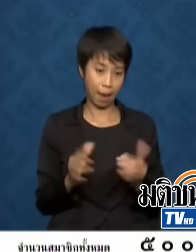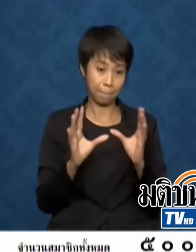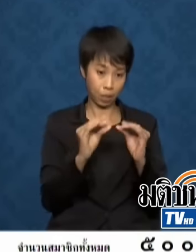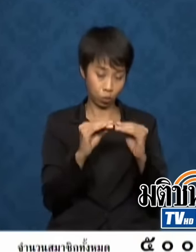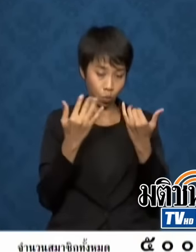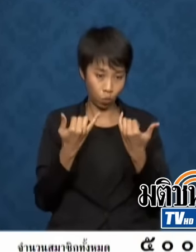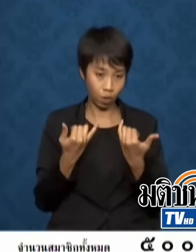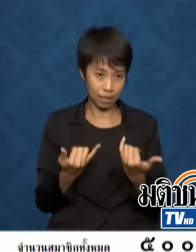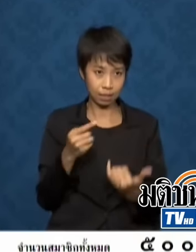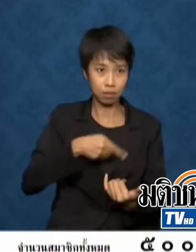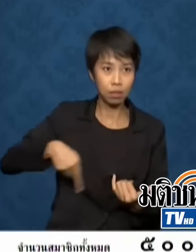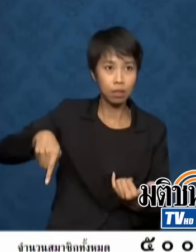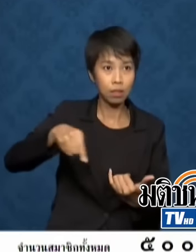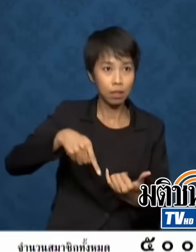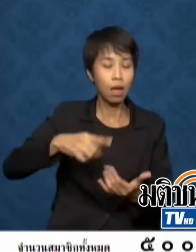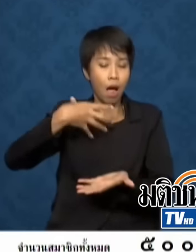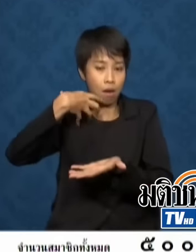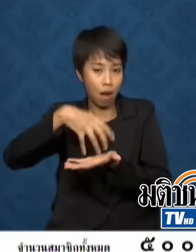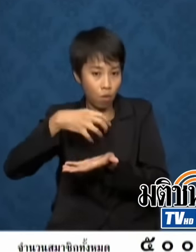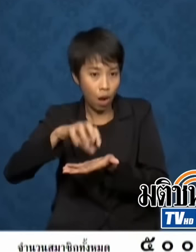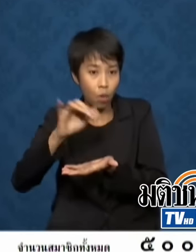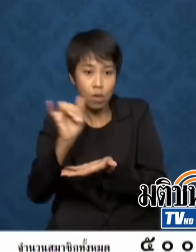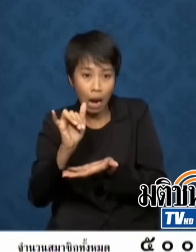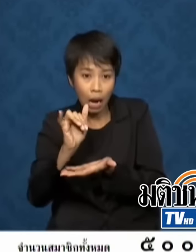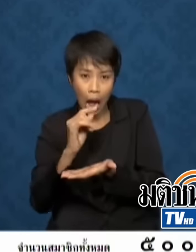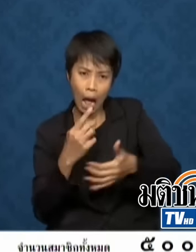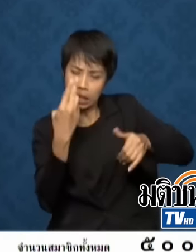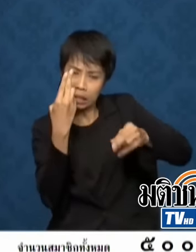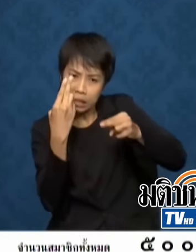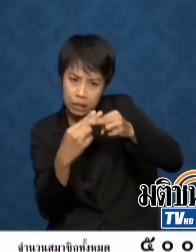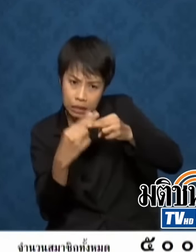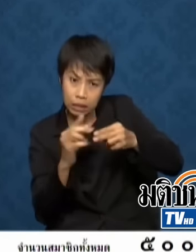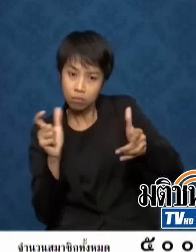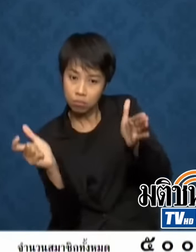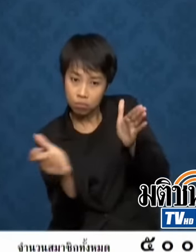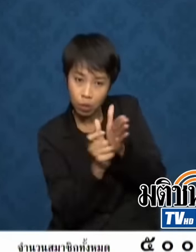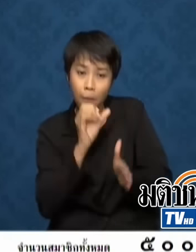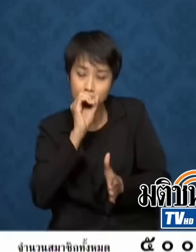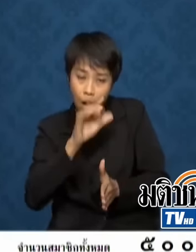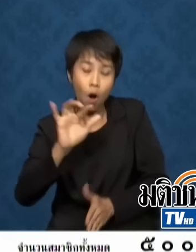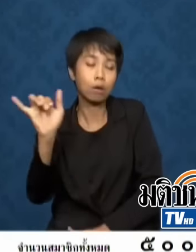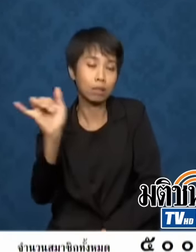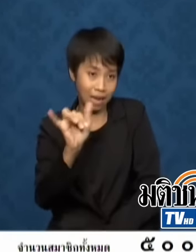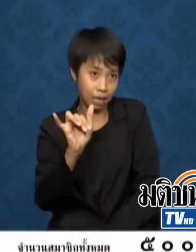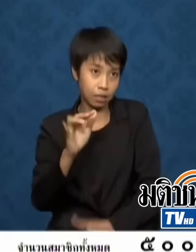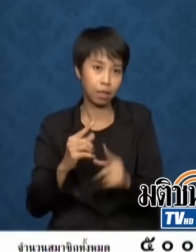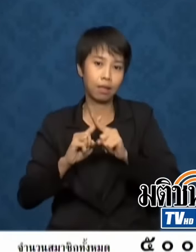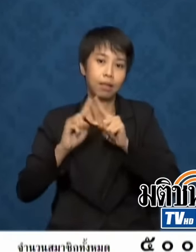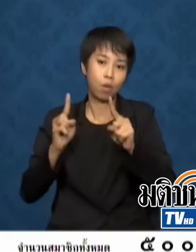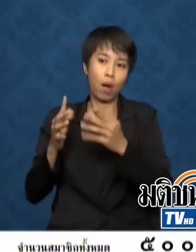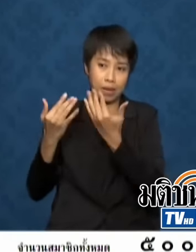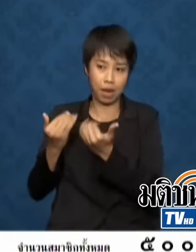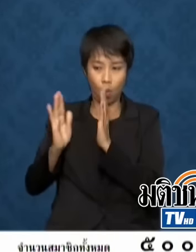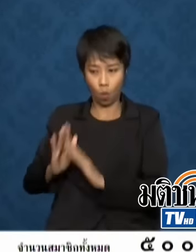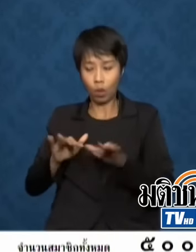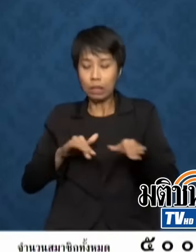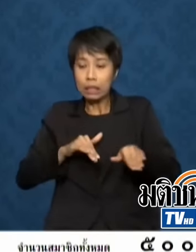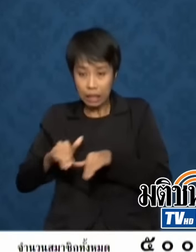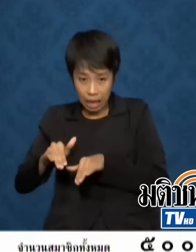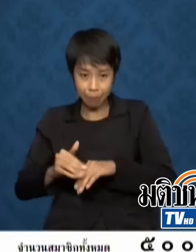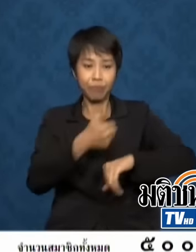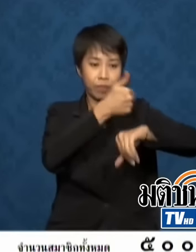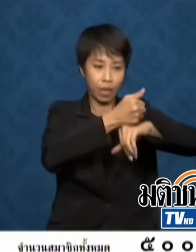ครับยังไม่มีการพูดเลยว่าเป็นนักโทษการเมืองคนใดข้อที่2นะครับทางผู้ถามกระทู้ทางผู้บรรจุและทางท่านรัฐมนตรีพร้อมแ